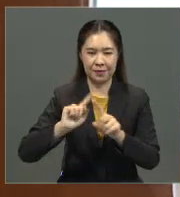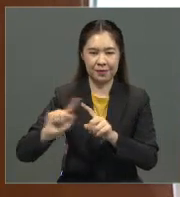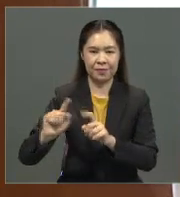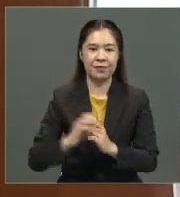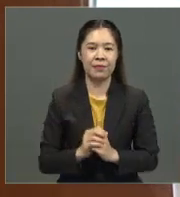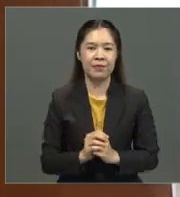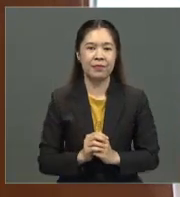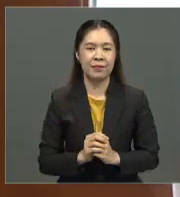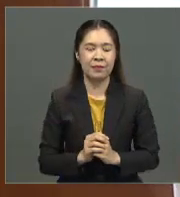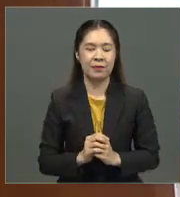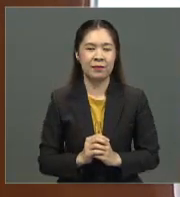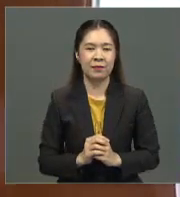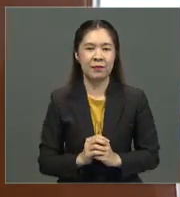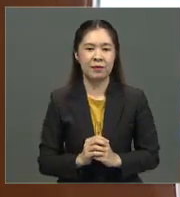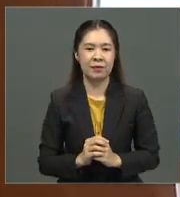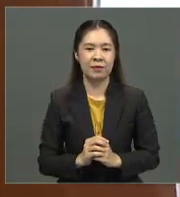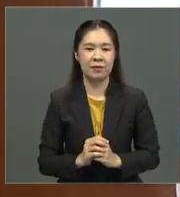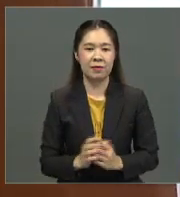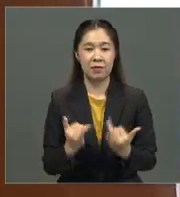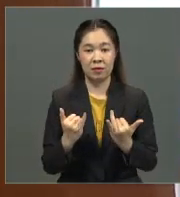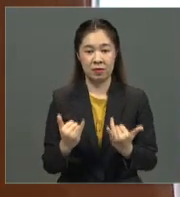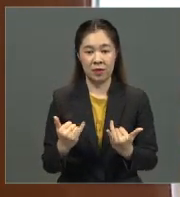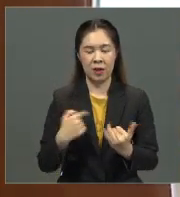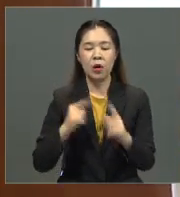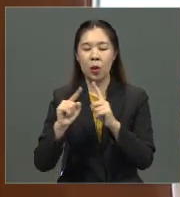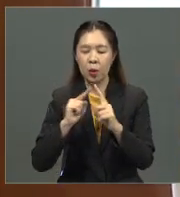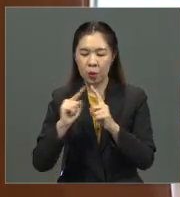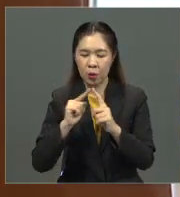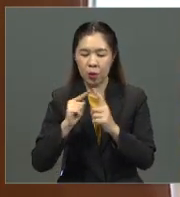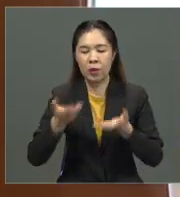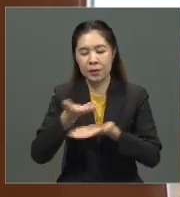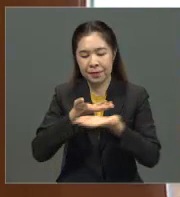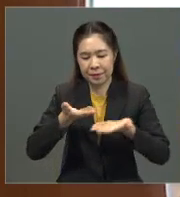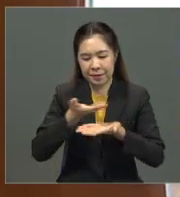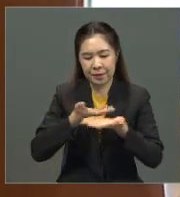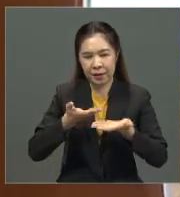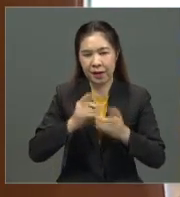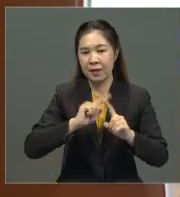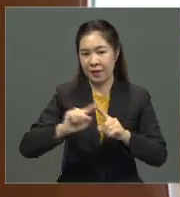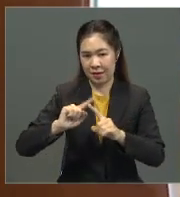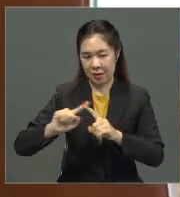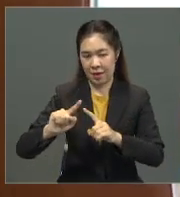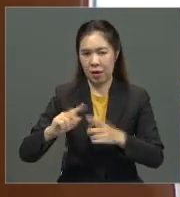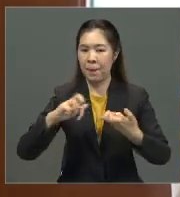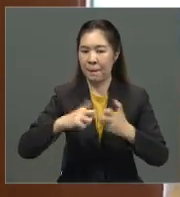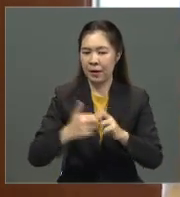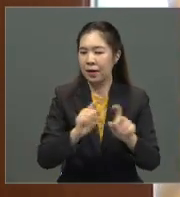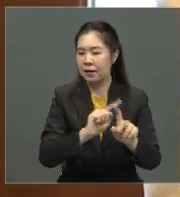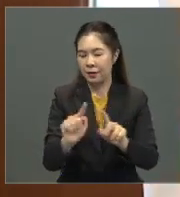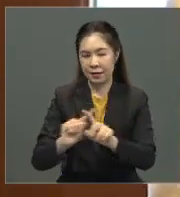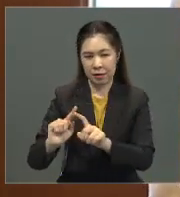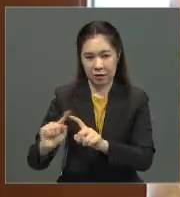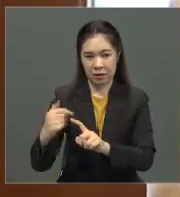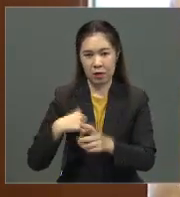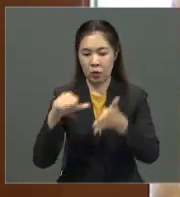วันนี้เราก็พรรคก็ได้ทำการคุยกันแล้วว่าวิกฤตหลายๆอย่างแล้วก็ในเรื่องของ